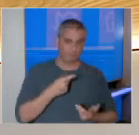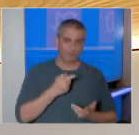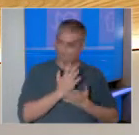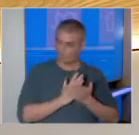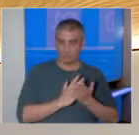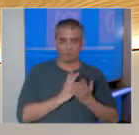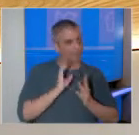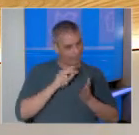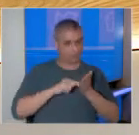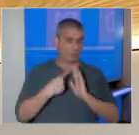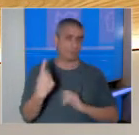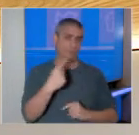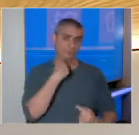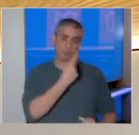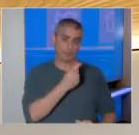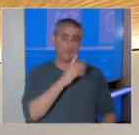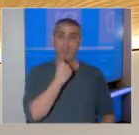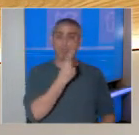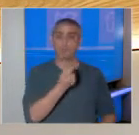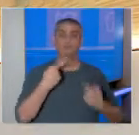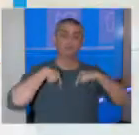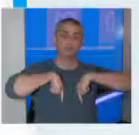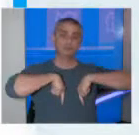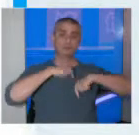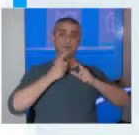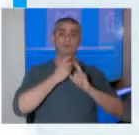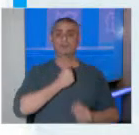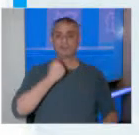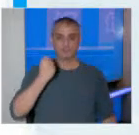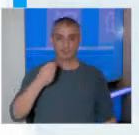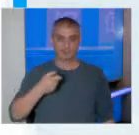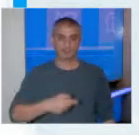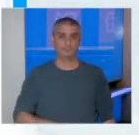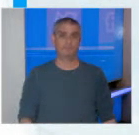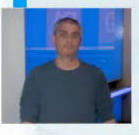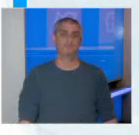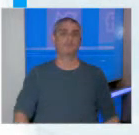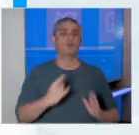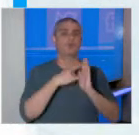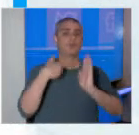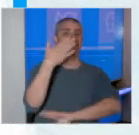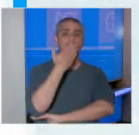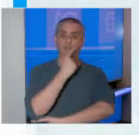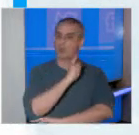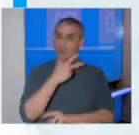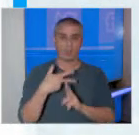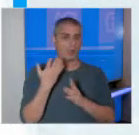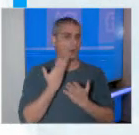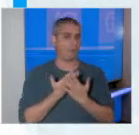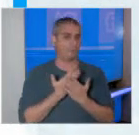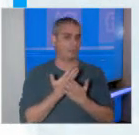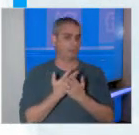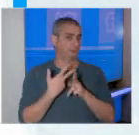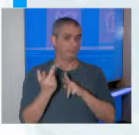לא פסח על הפוליטיקאים. הנה מה שאמר יושב ראש ימינה, נפתלי בנט. חוקיה של המדינה אינם בגדר